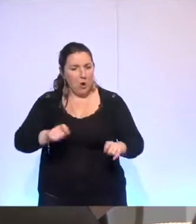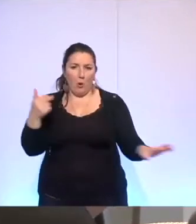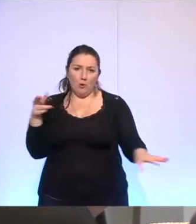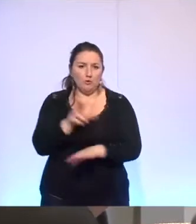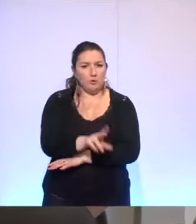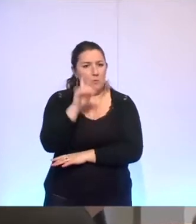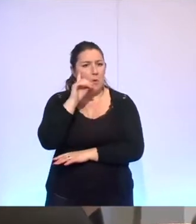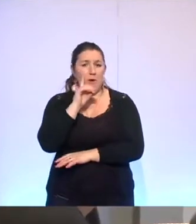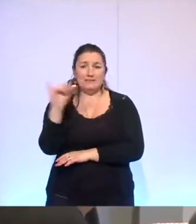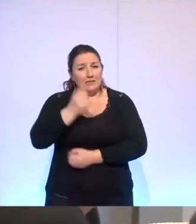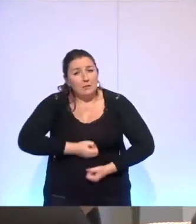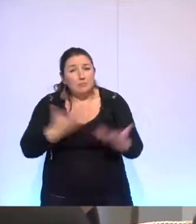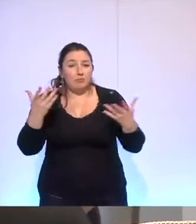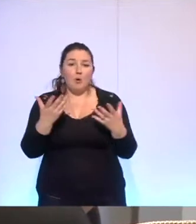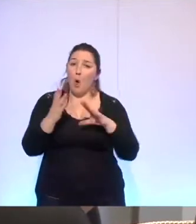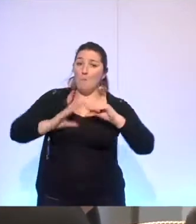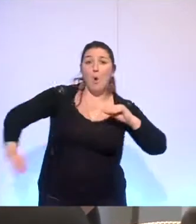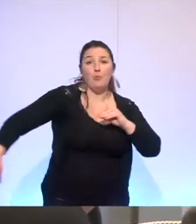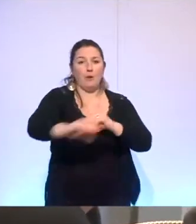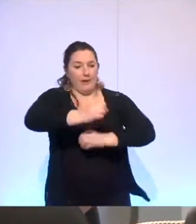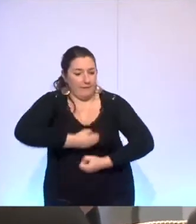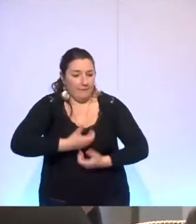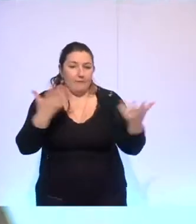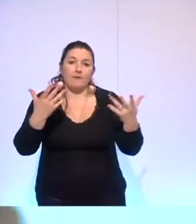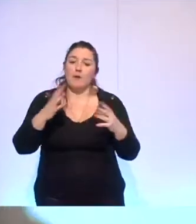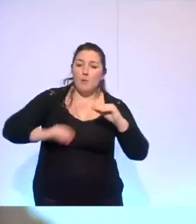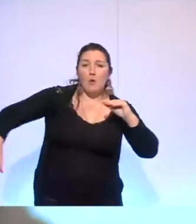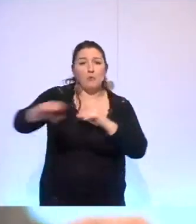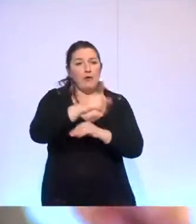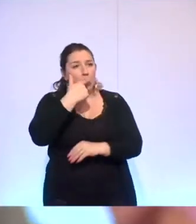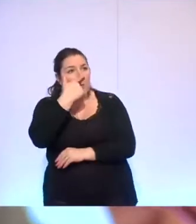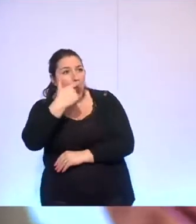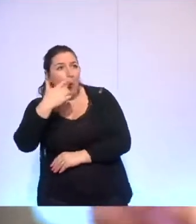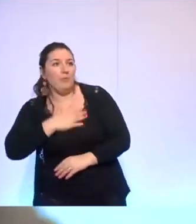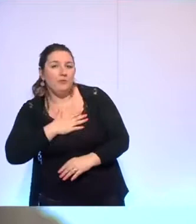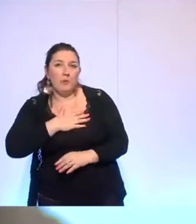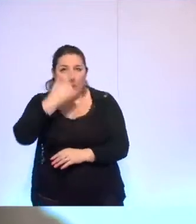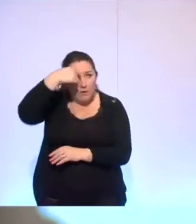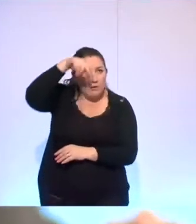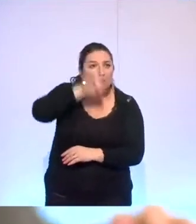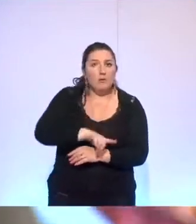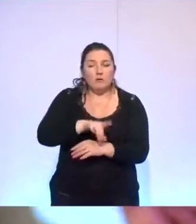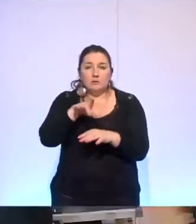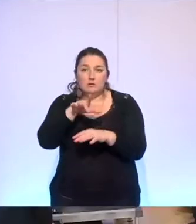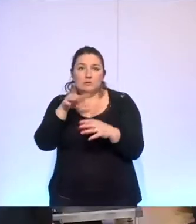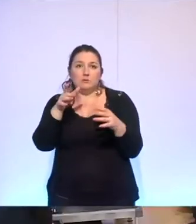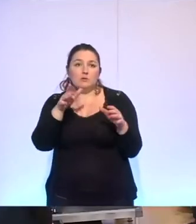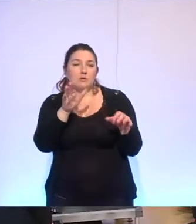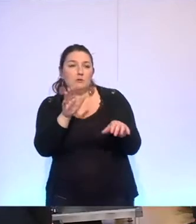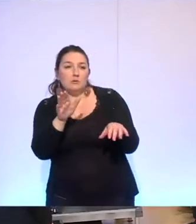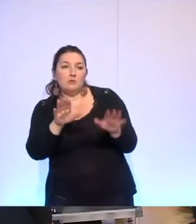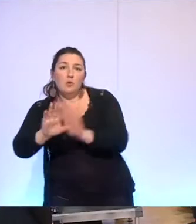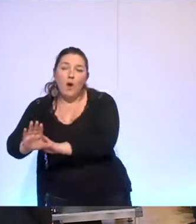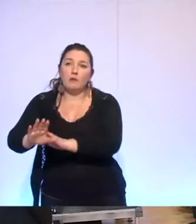volonté populaire, celle qui ne rejette aucune sensibilité ni opinion, dès lors qu'elle se situe dans le strict